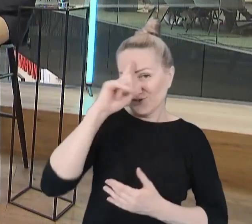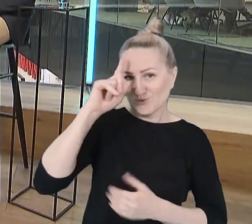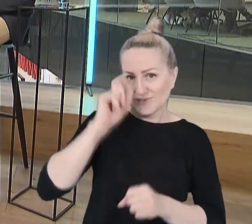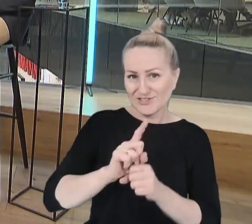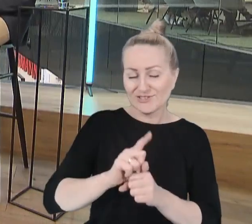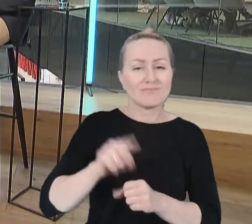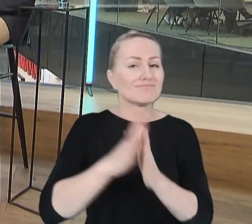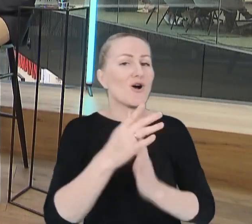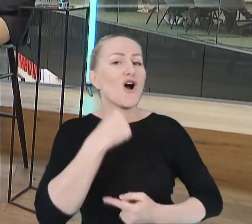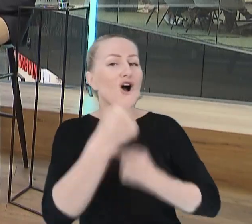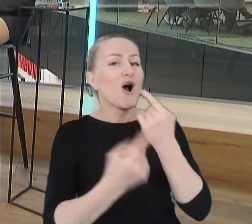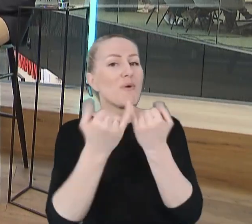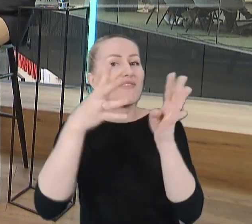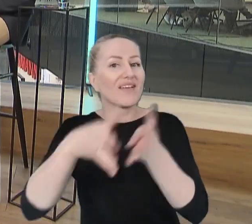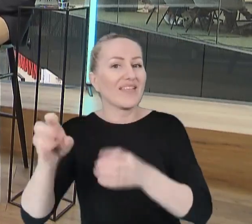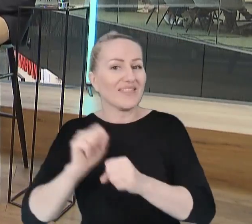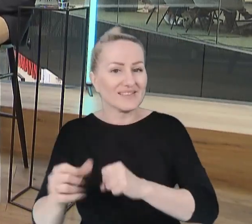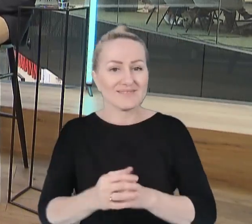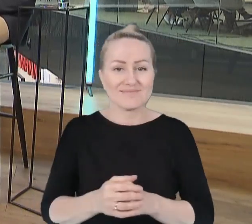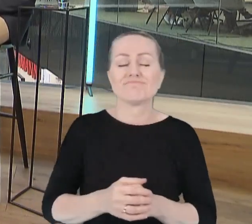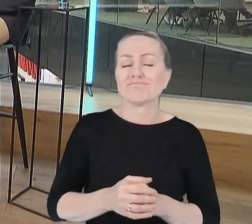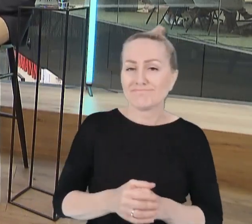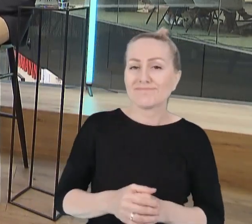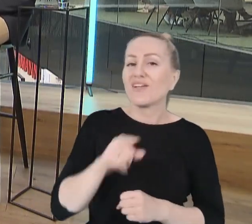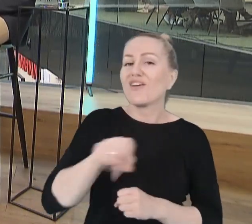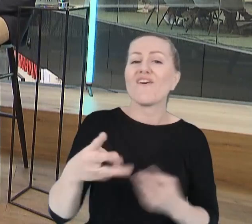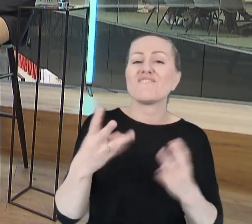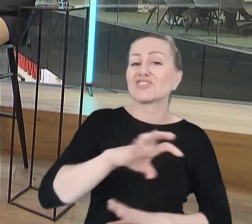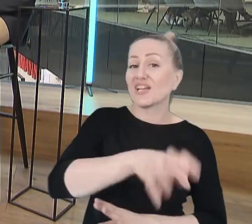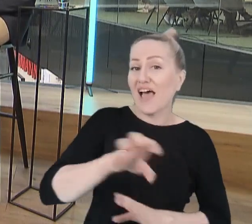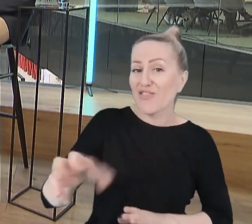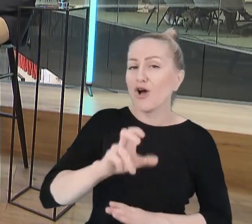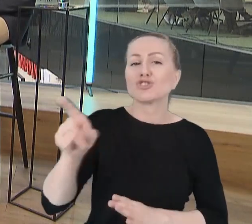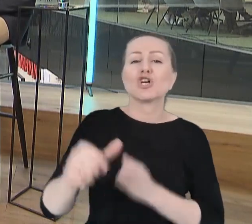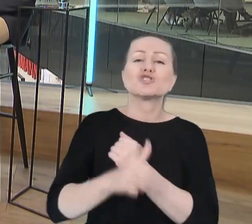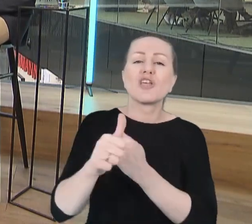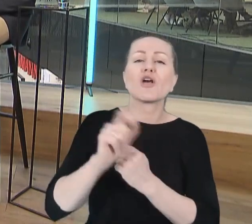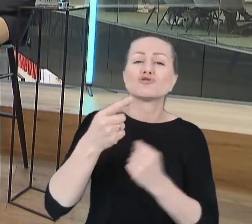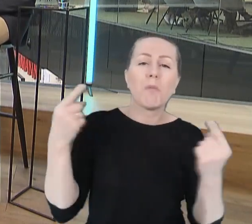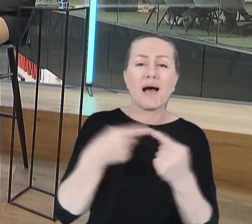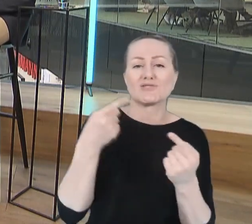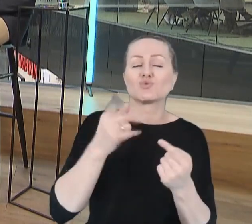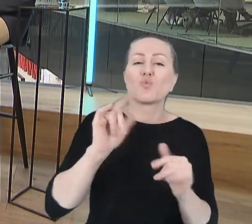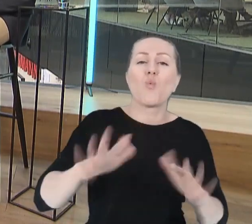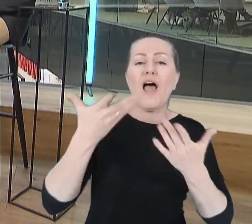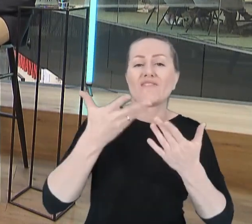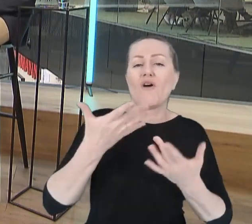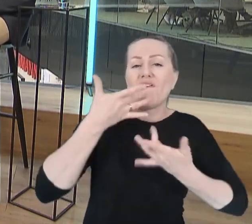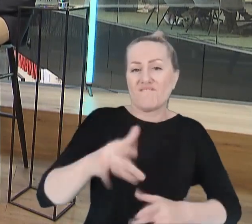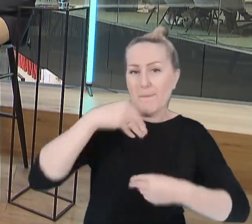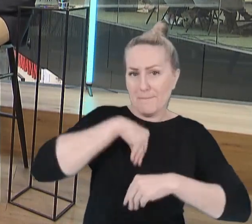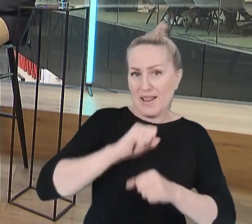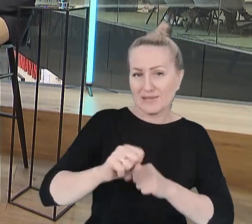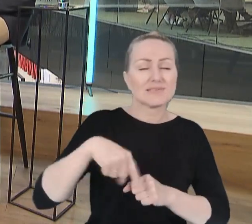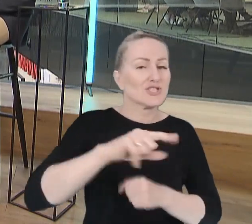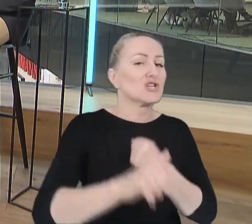mam powiedzieć. O tych ważnych kategoriach, czy o czynnikach sprzyjających wypaleniu? Wiesz co, może o czynnikach sprzyjających wypaleniu